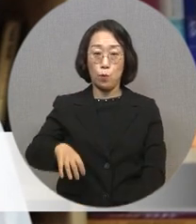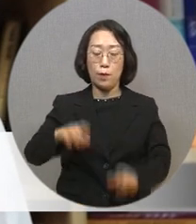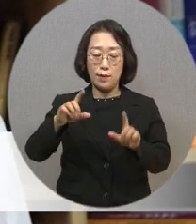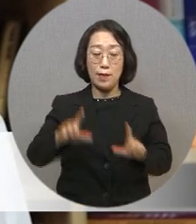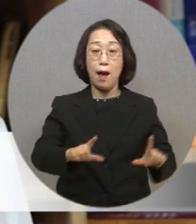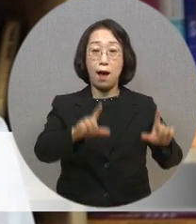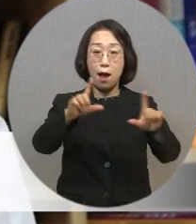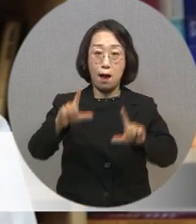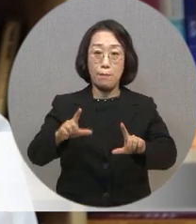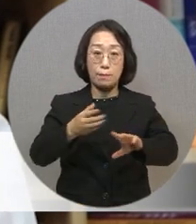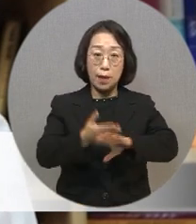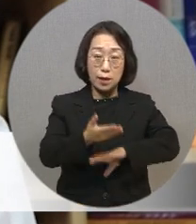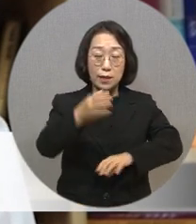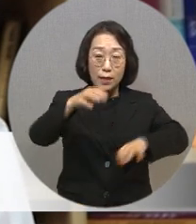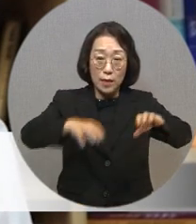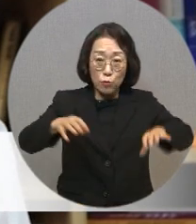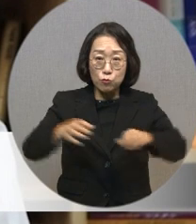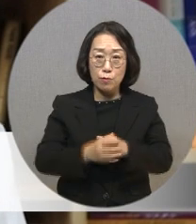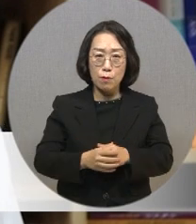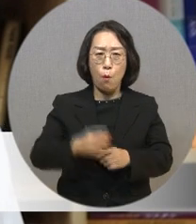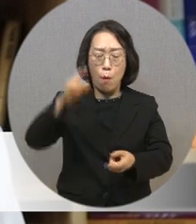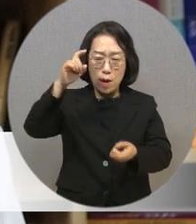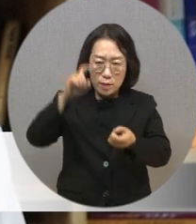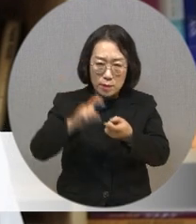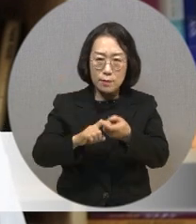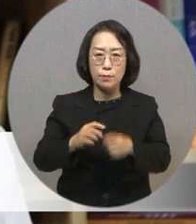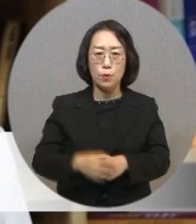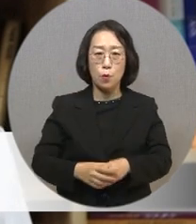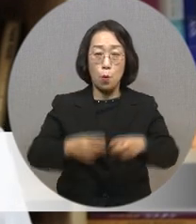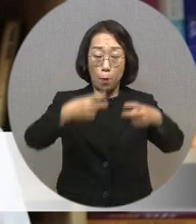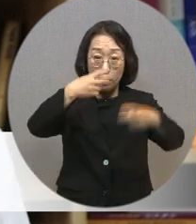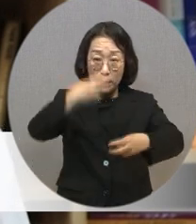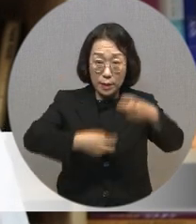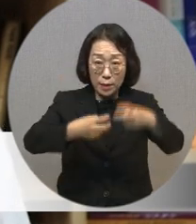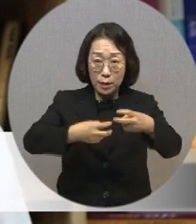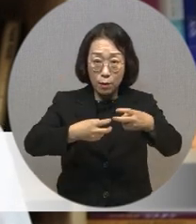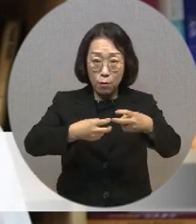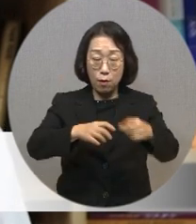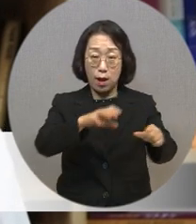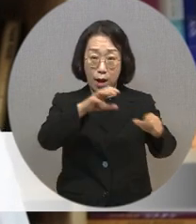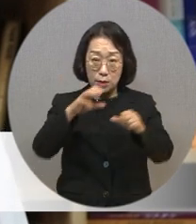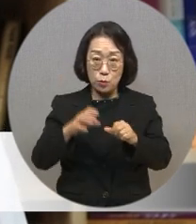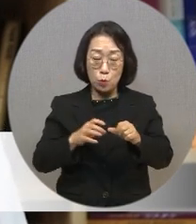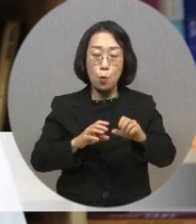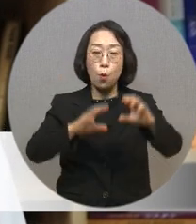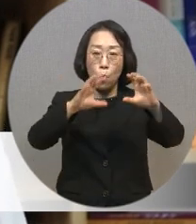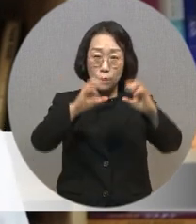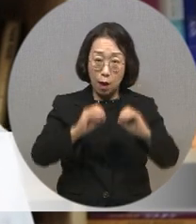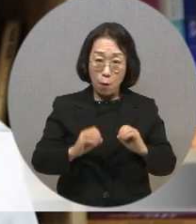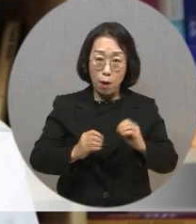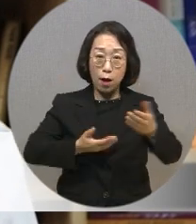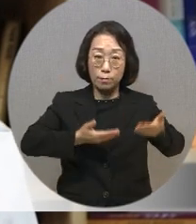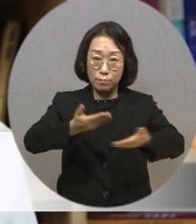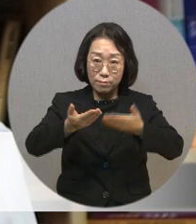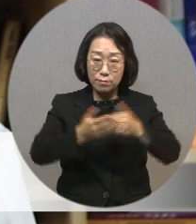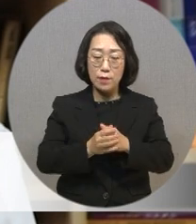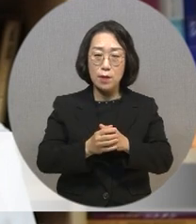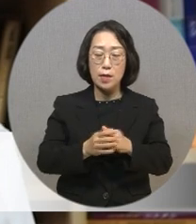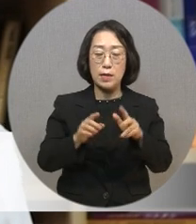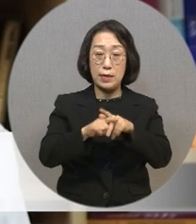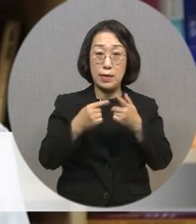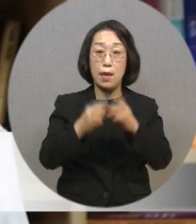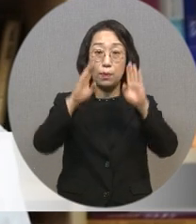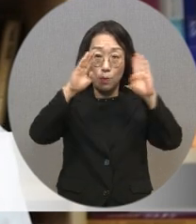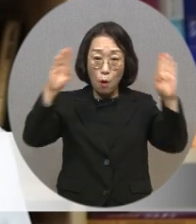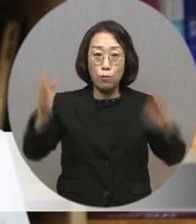이웃의 삶에 대해서 더 많은 사람들과 미디어를 통해서 이야기를 나누고 그래서 이해의 폭을